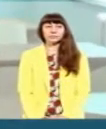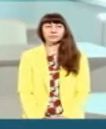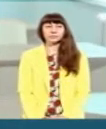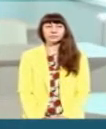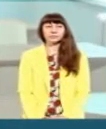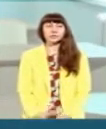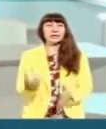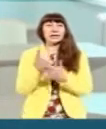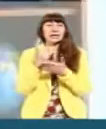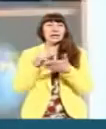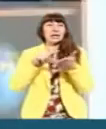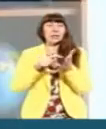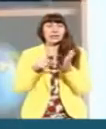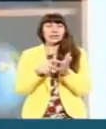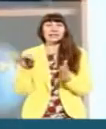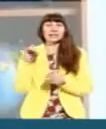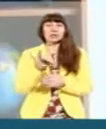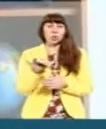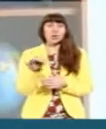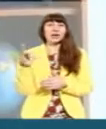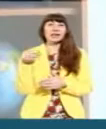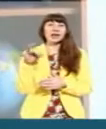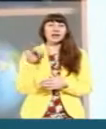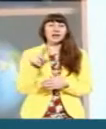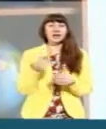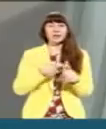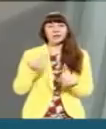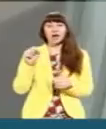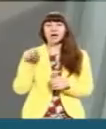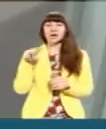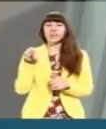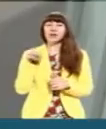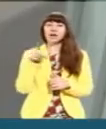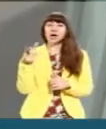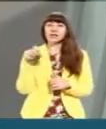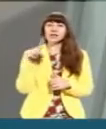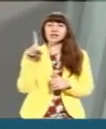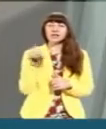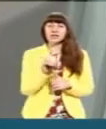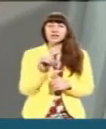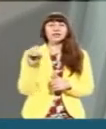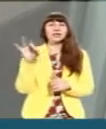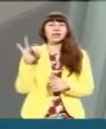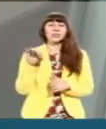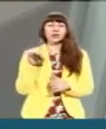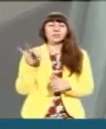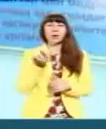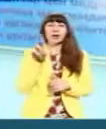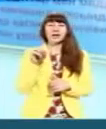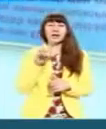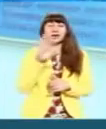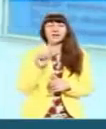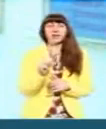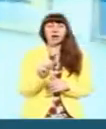Білім беру ісінің үздігі Әлімғазы Ермекбаев атындағы дәрісхана жергілікті кәсіпкер Ақылбек Әлімғазылының демеушілігімен мектеп қолданысына беріліп